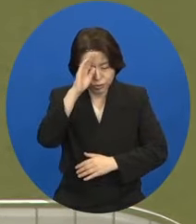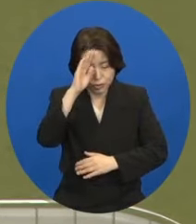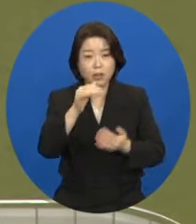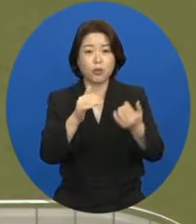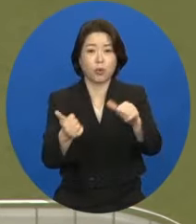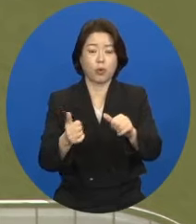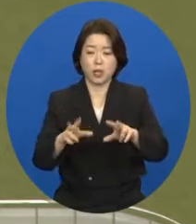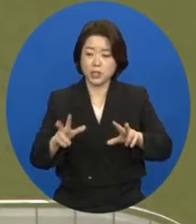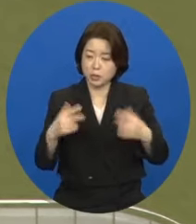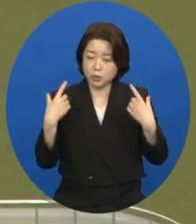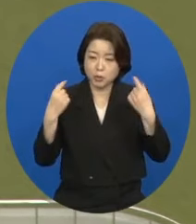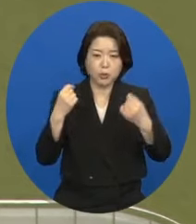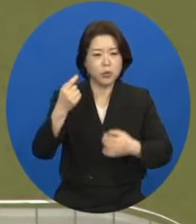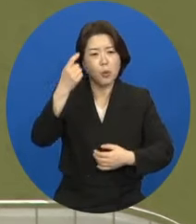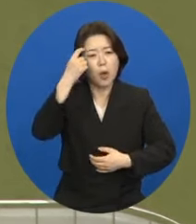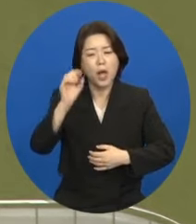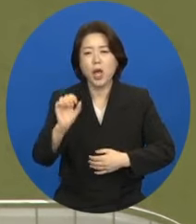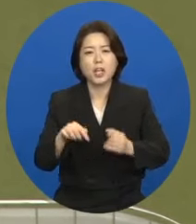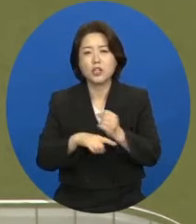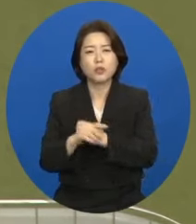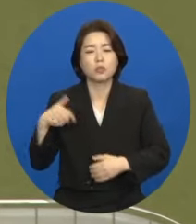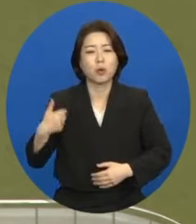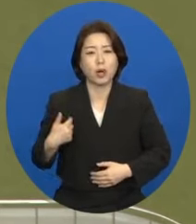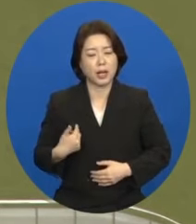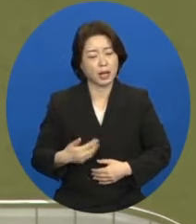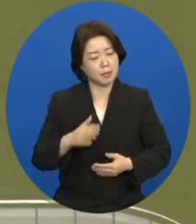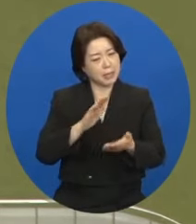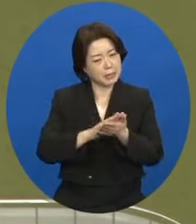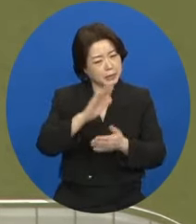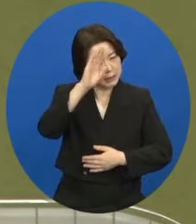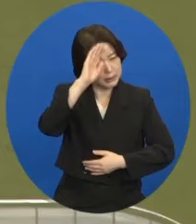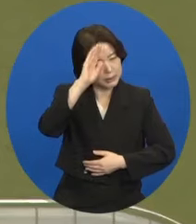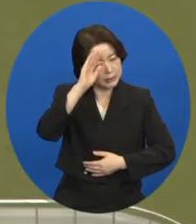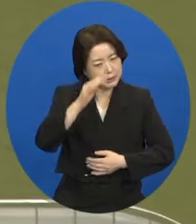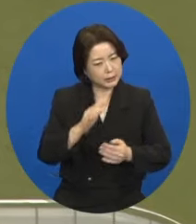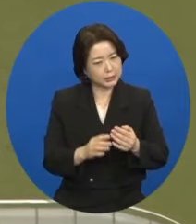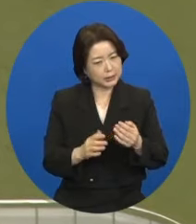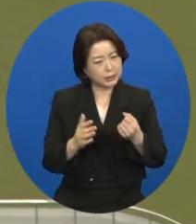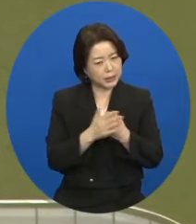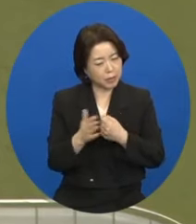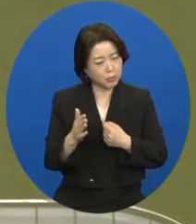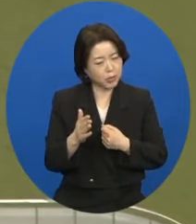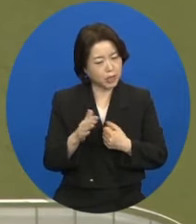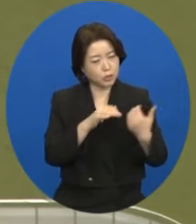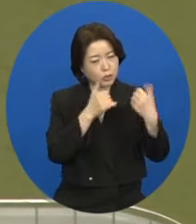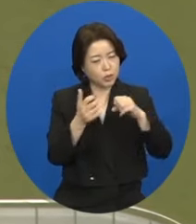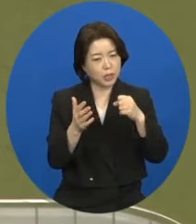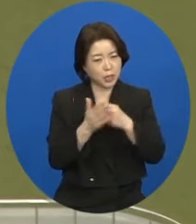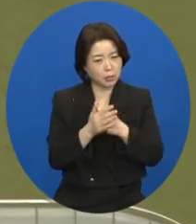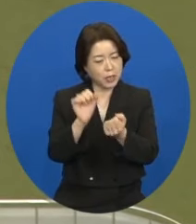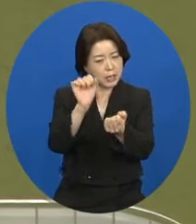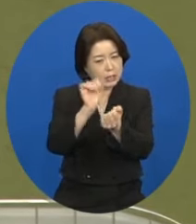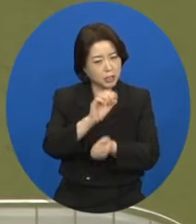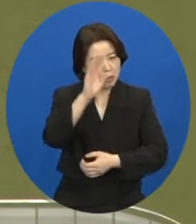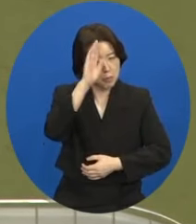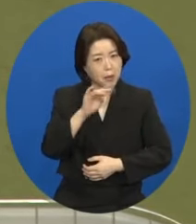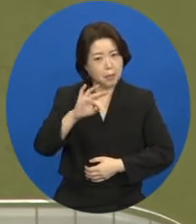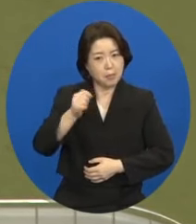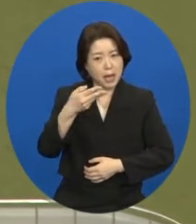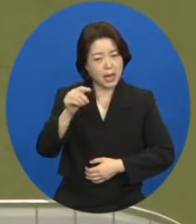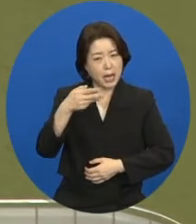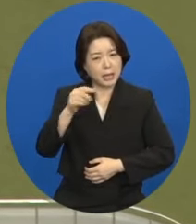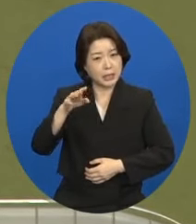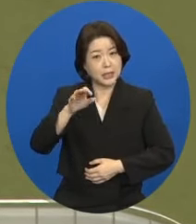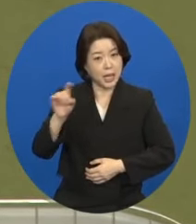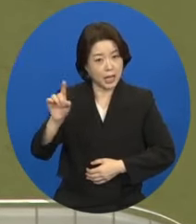모른대요. 근데 고열에 시달리다가 죽었기 때문에 아마도 말라리아로 죽었을 것이다 라고 추정하는 학자가 있습니다. 만약 그의